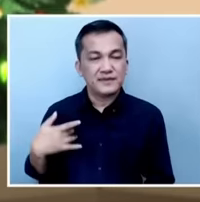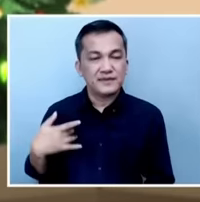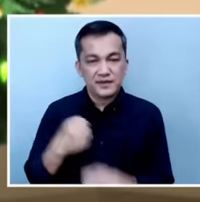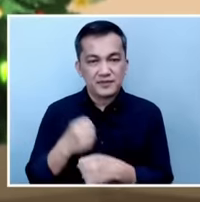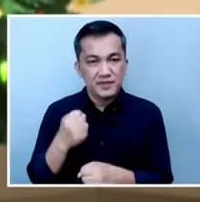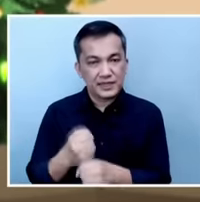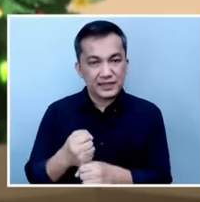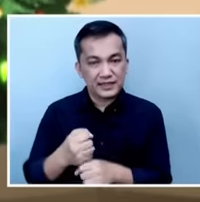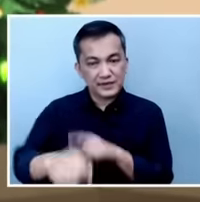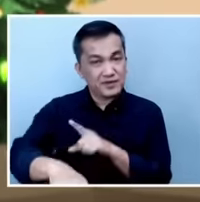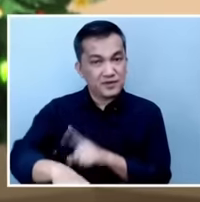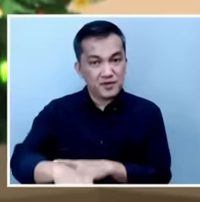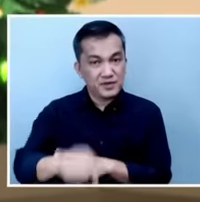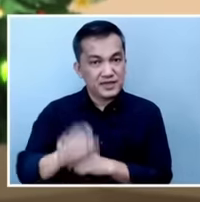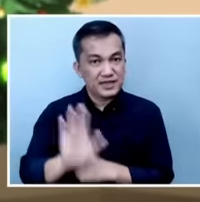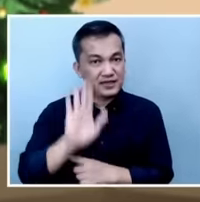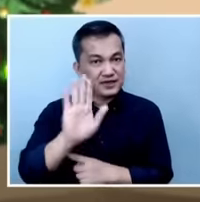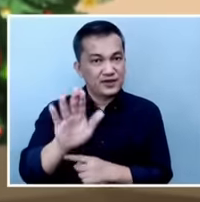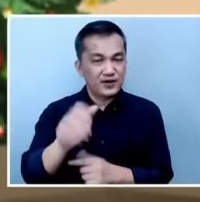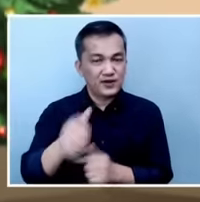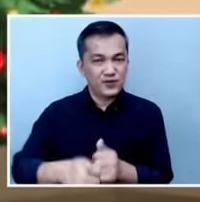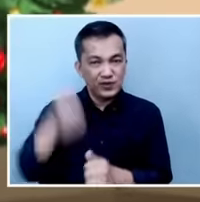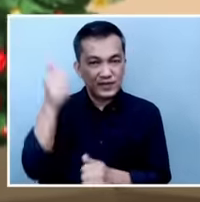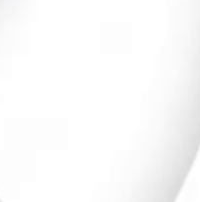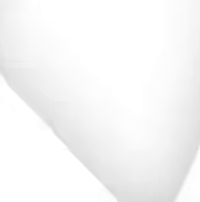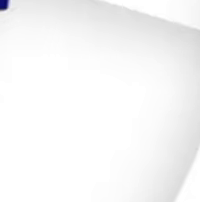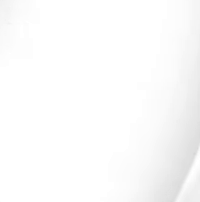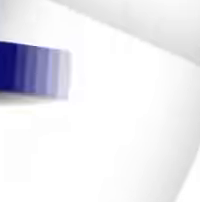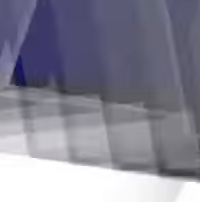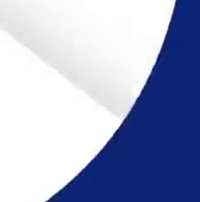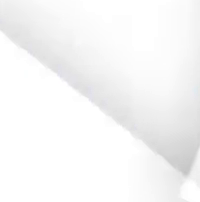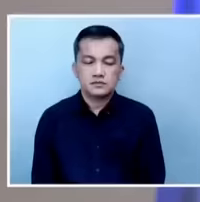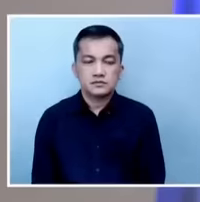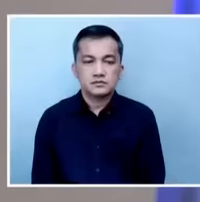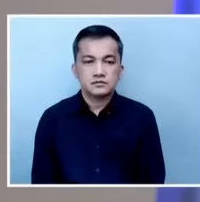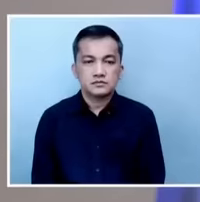moment your winning moment.